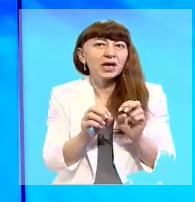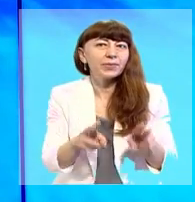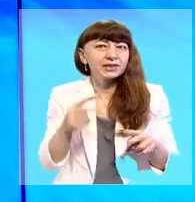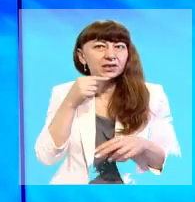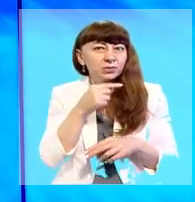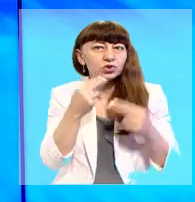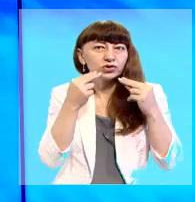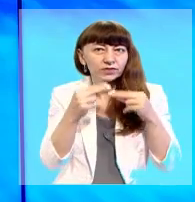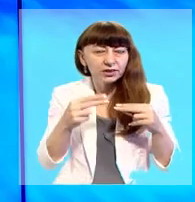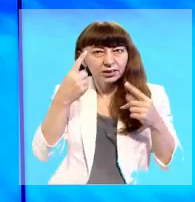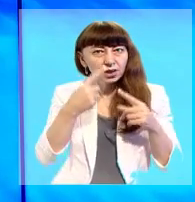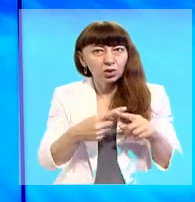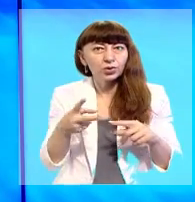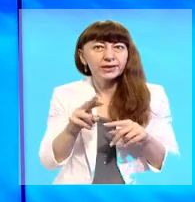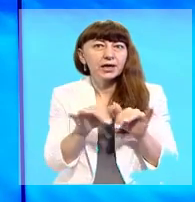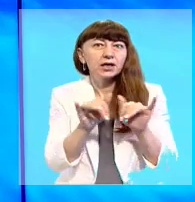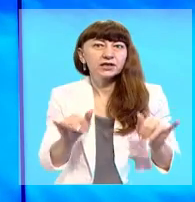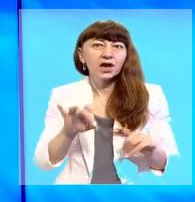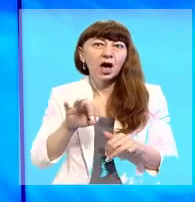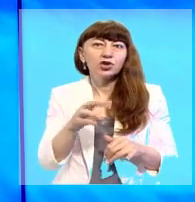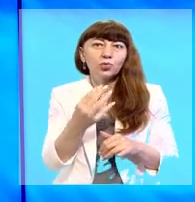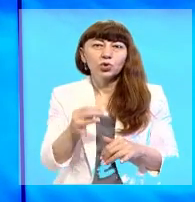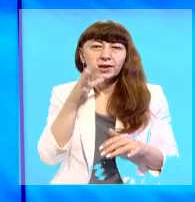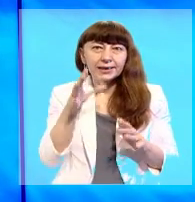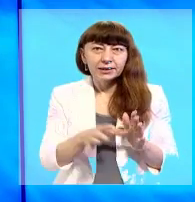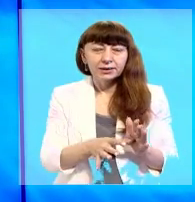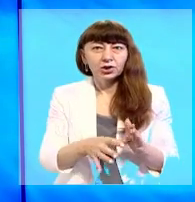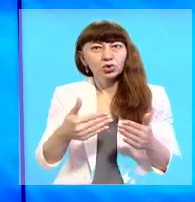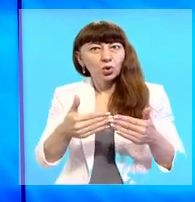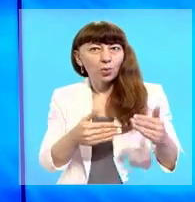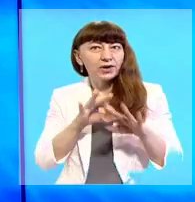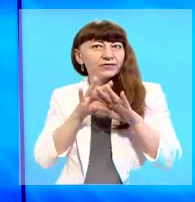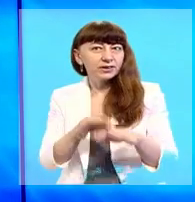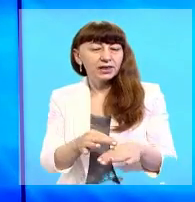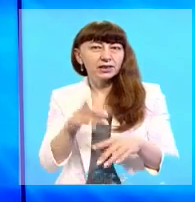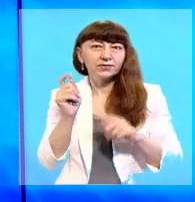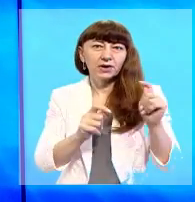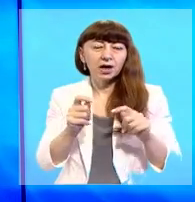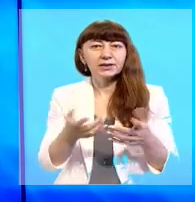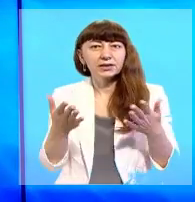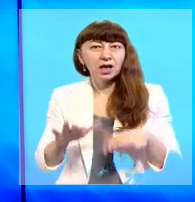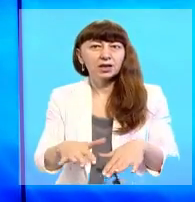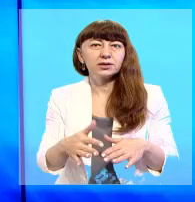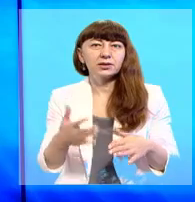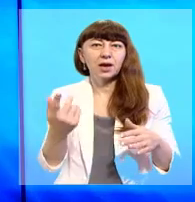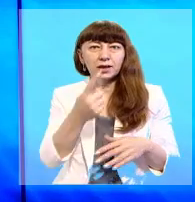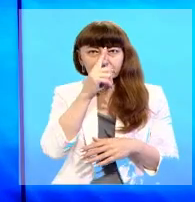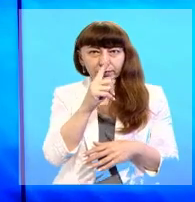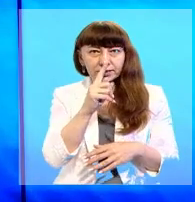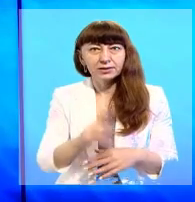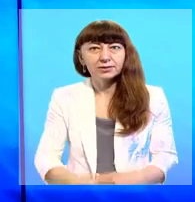и экономически эффективные технологии для развития атомной энергетики. До проведения референдума по строительству АЭС осталось меньше